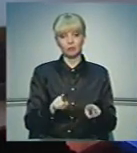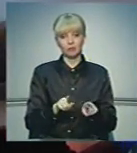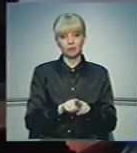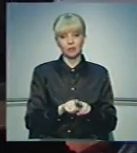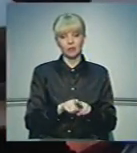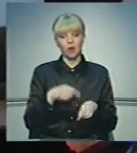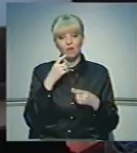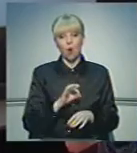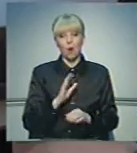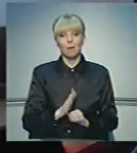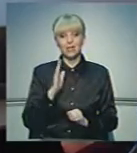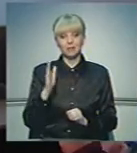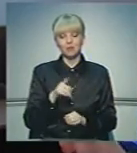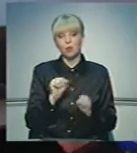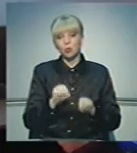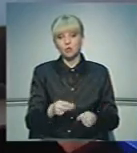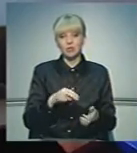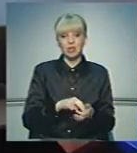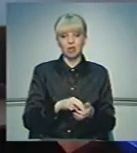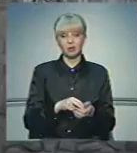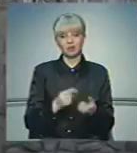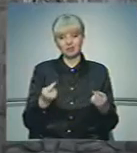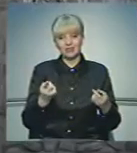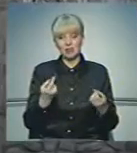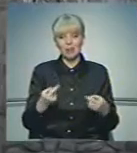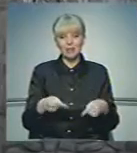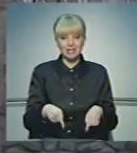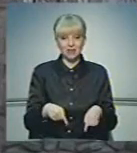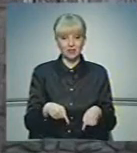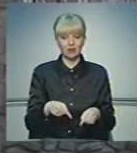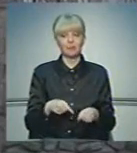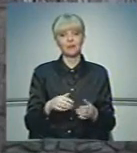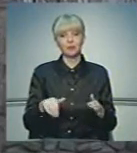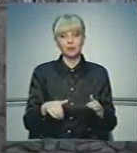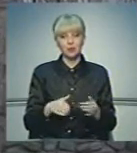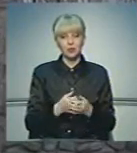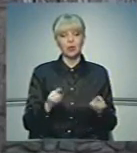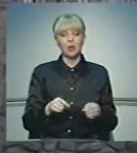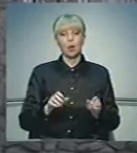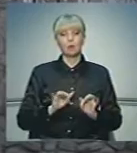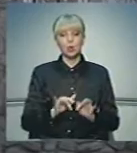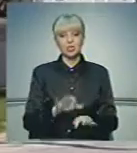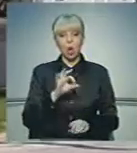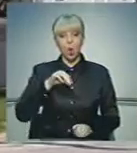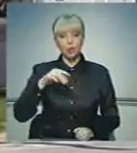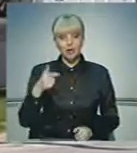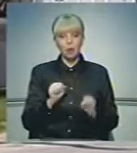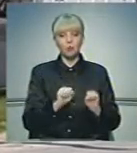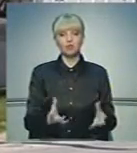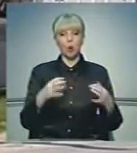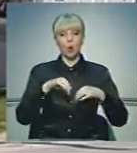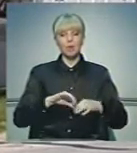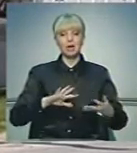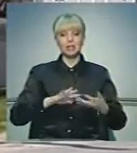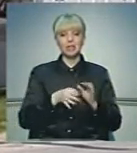потрібно говорити, що вони, можливо, стануть ще більш депресивними. Новий виток процесу створення спроможних ОТГ – можливість об'єднання